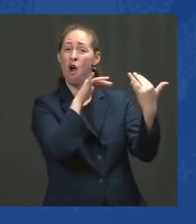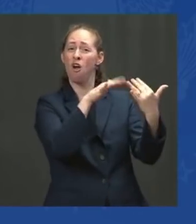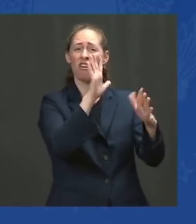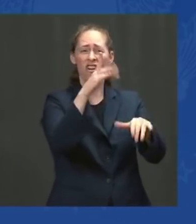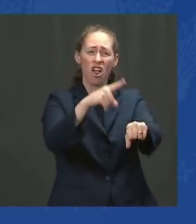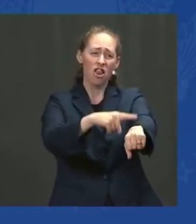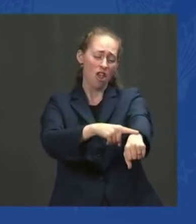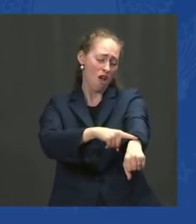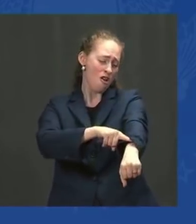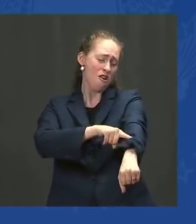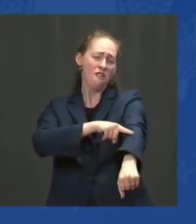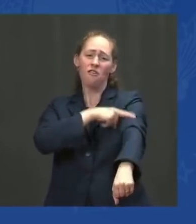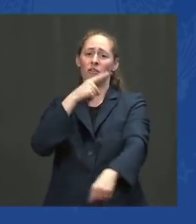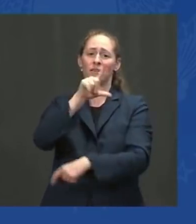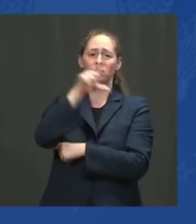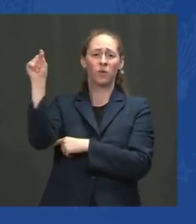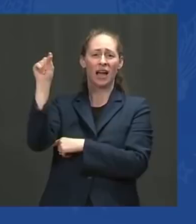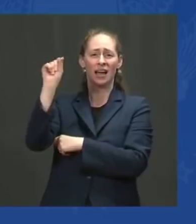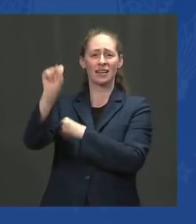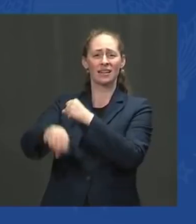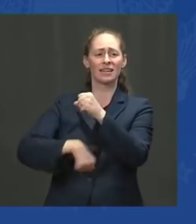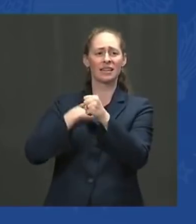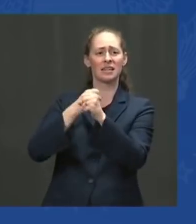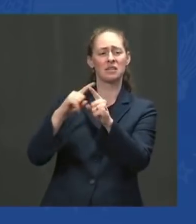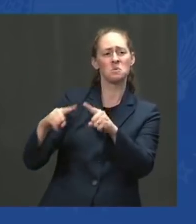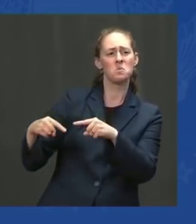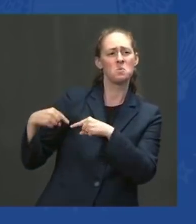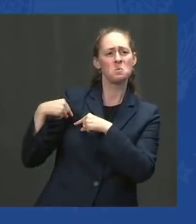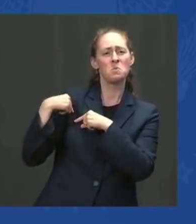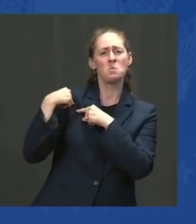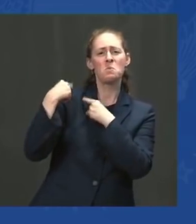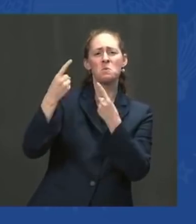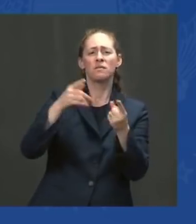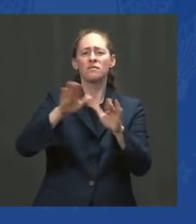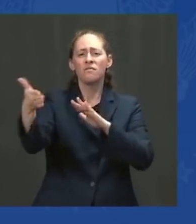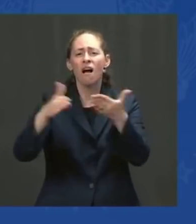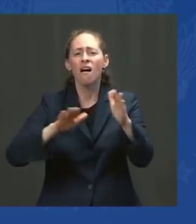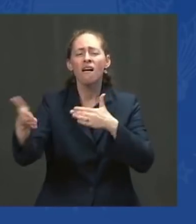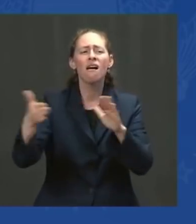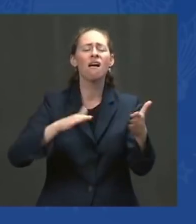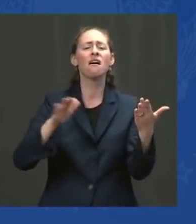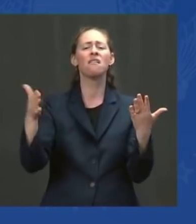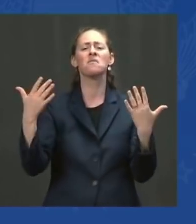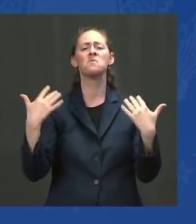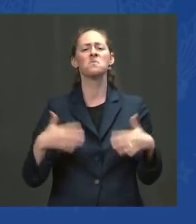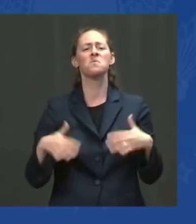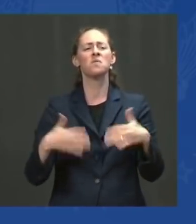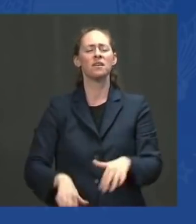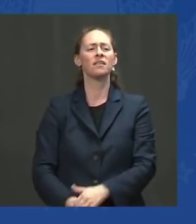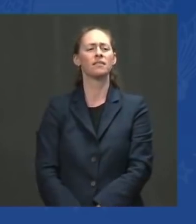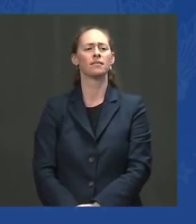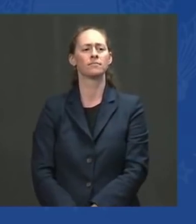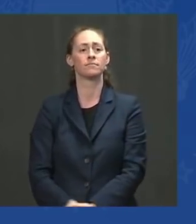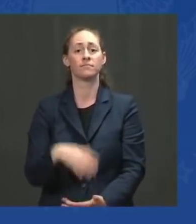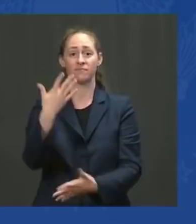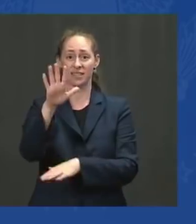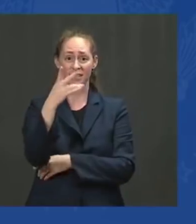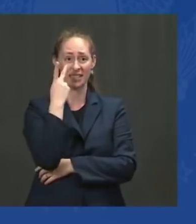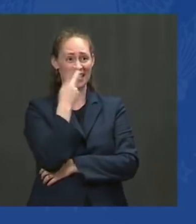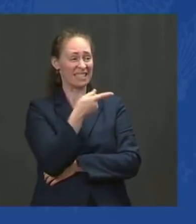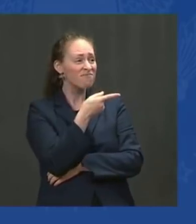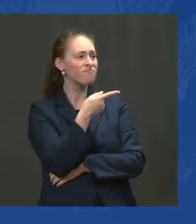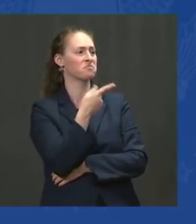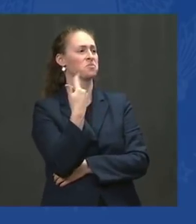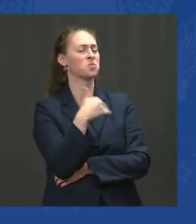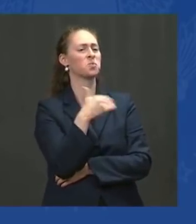那么为什么阿富汗政府军装备如此精良啊，还兵败如山